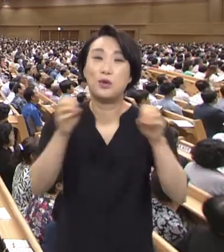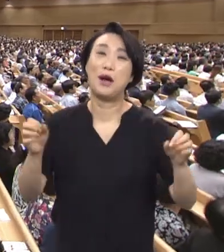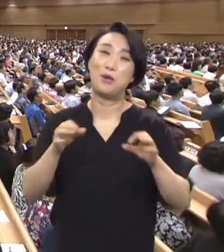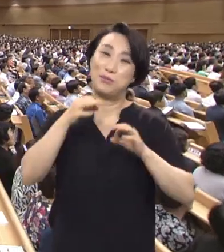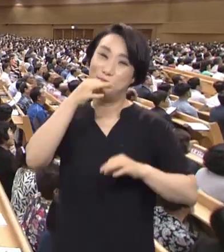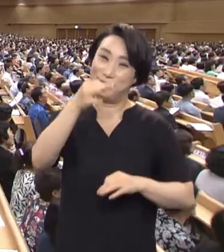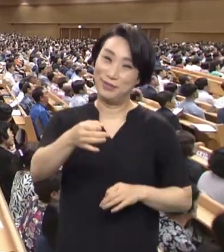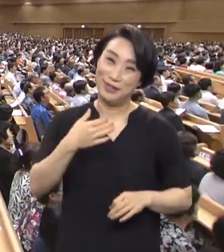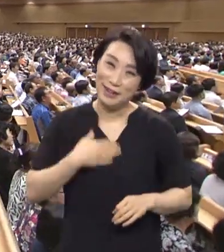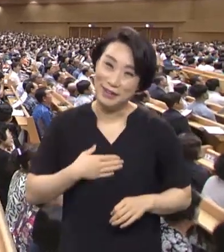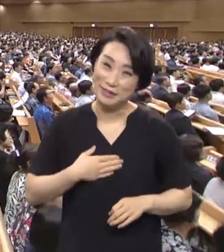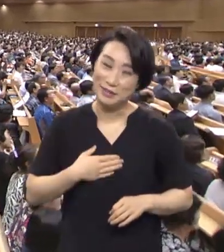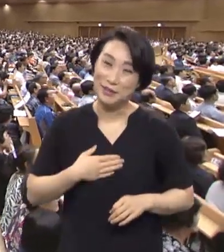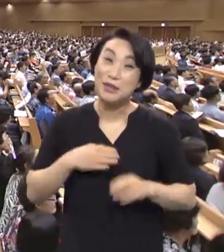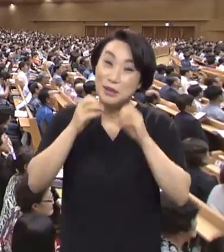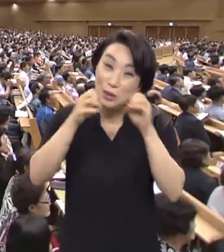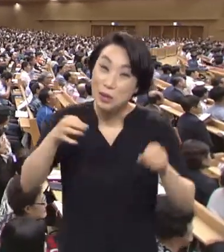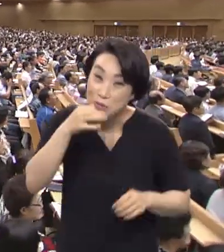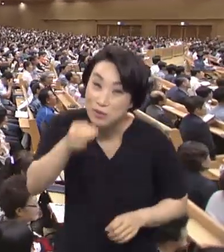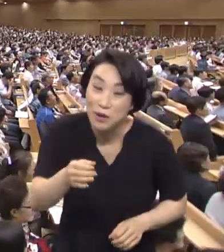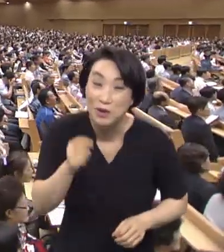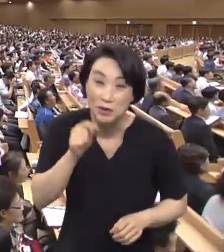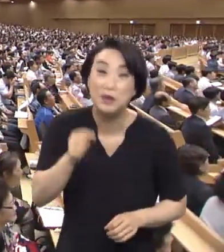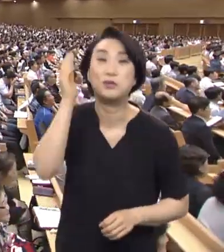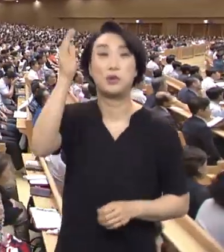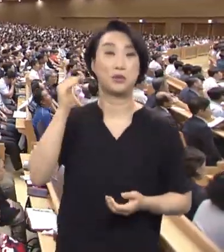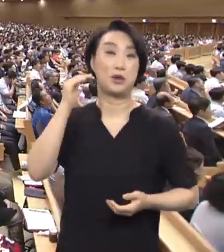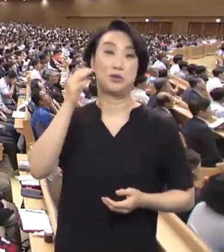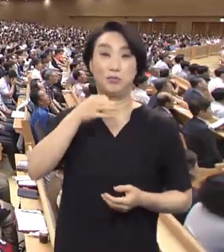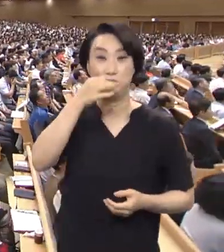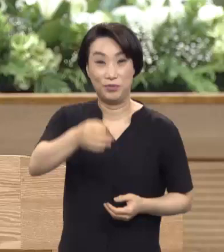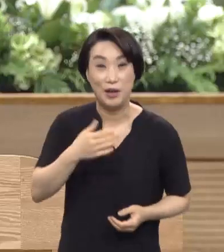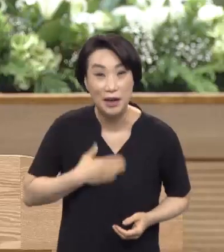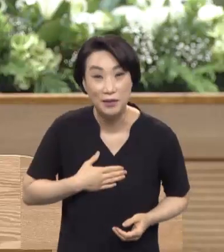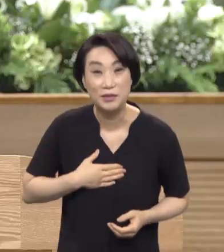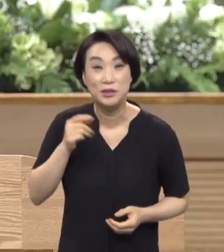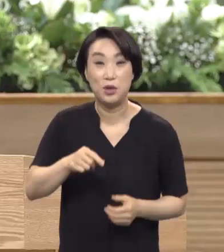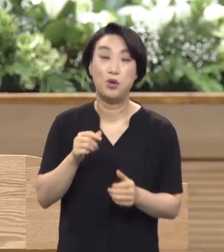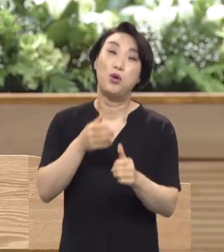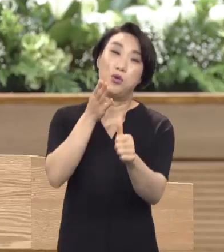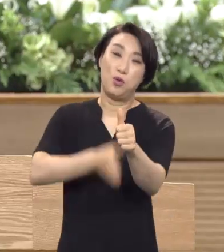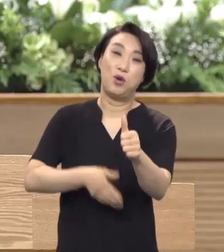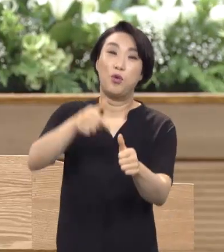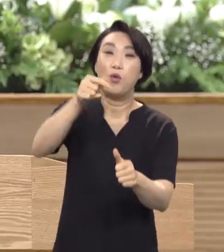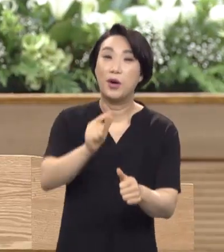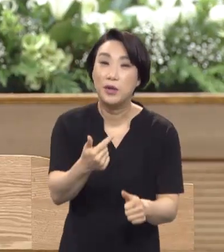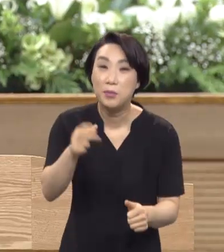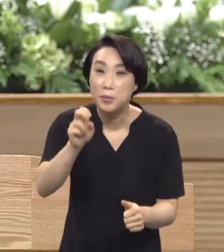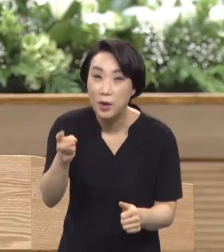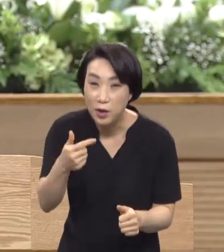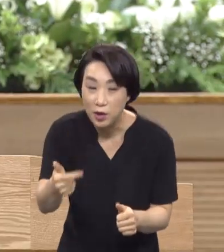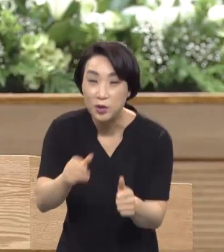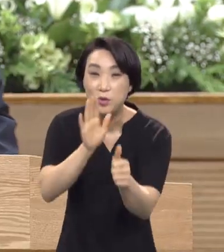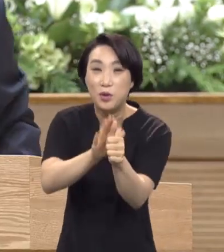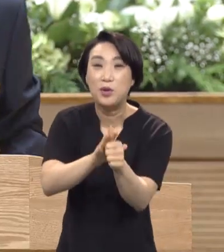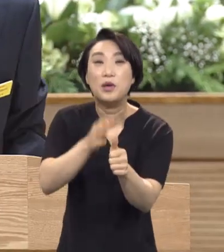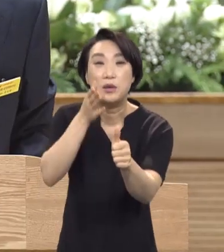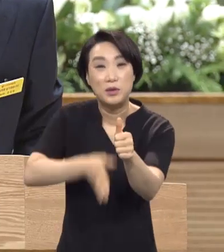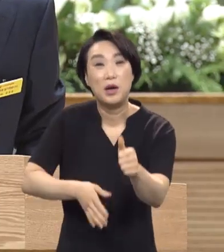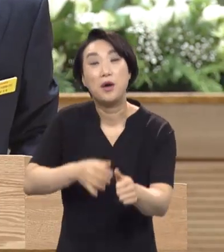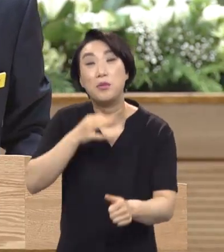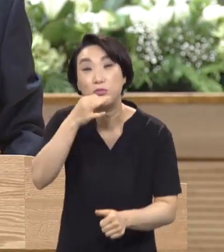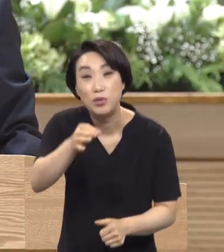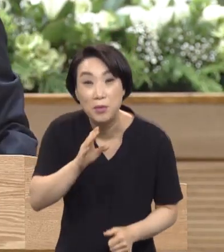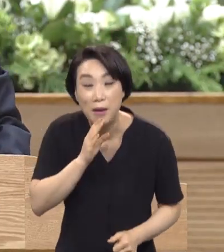이 말이오. 이것을 설교라고 한다 이 말이오. 이것을 권면이라고 합니다. 또 기도할 때도